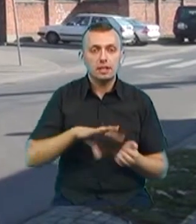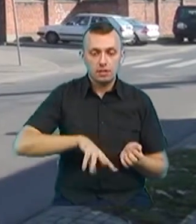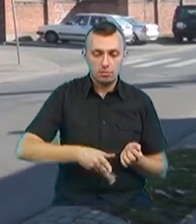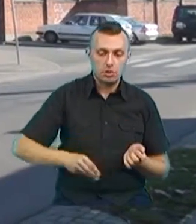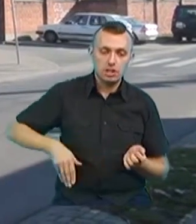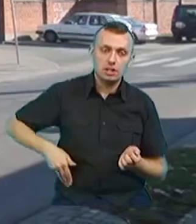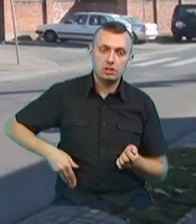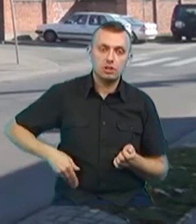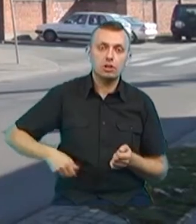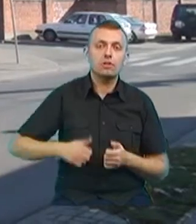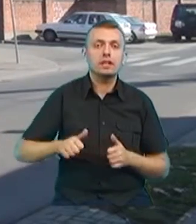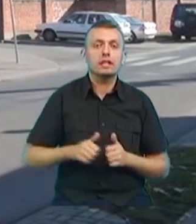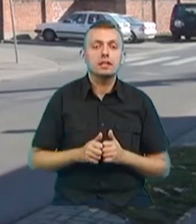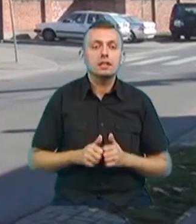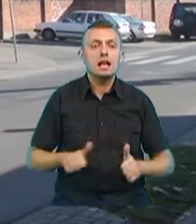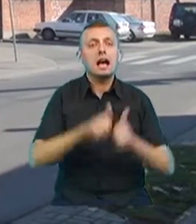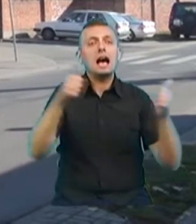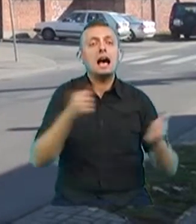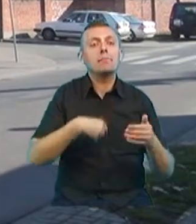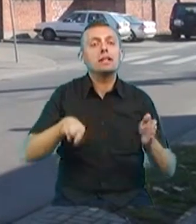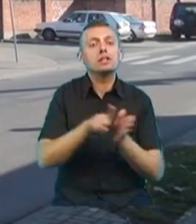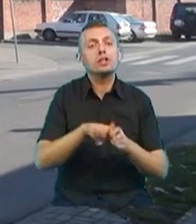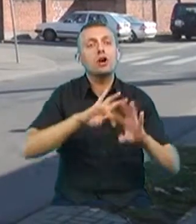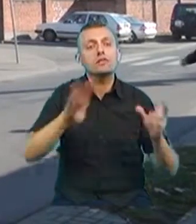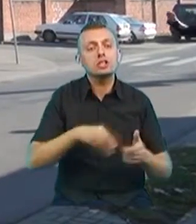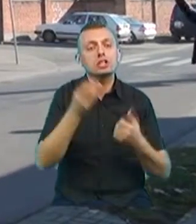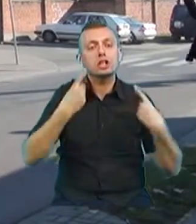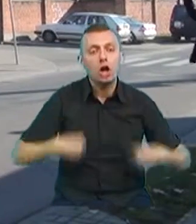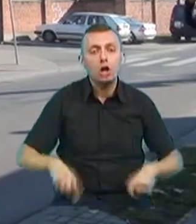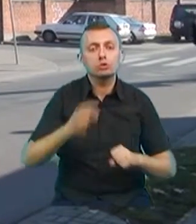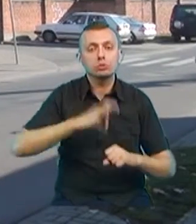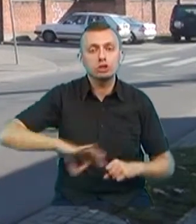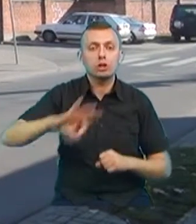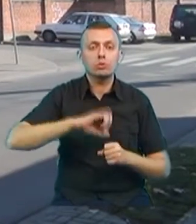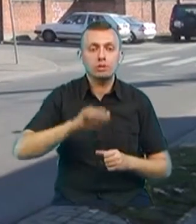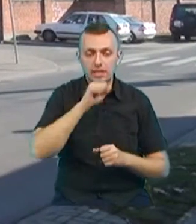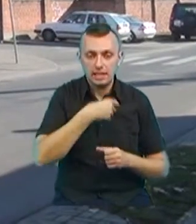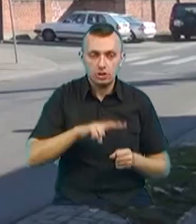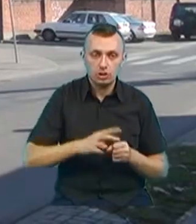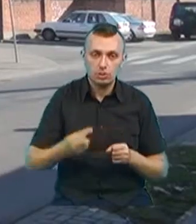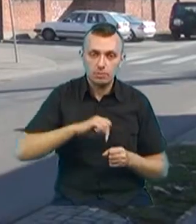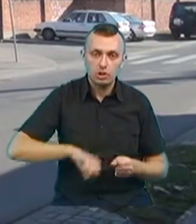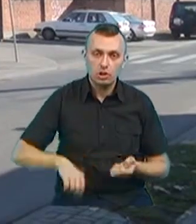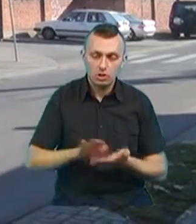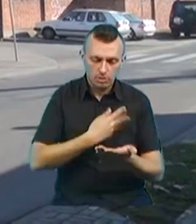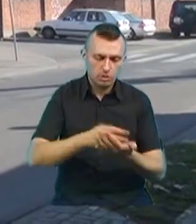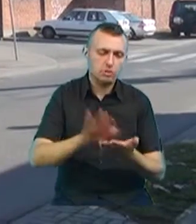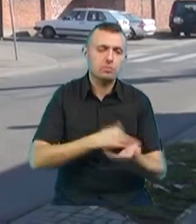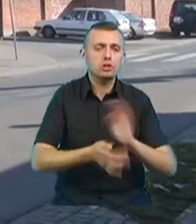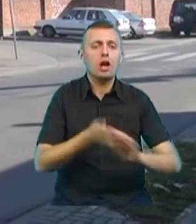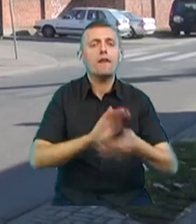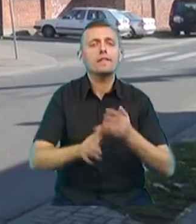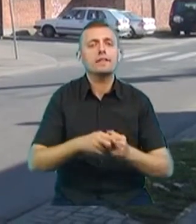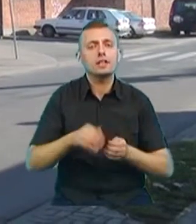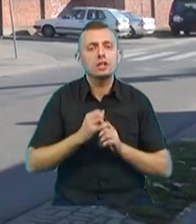kieszonkowców. Tutaj jest apel do wszystkich osób, szczególnie do osób starszych, które przychodzą sprzątać na grobach, aby